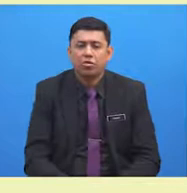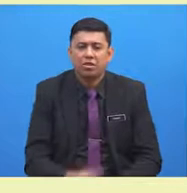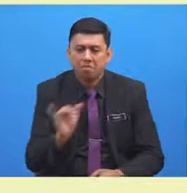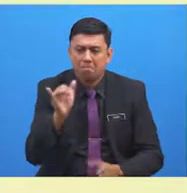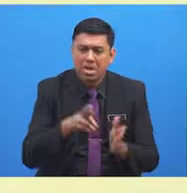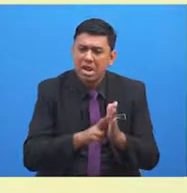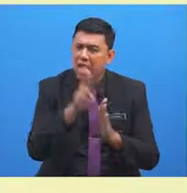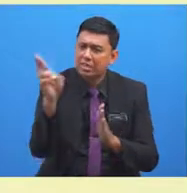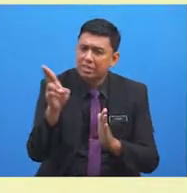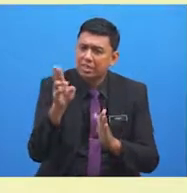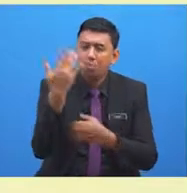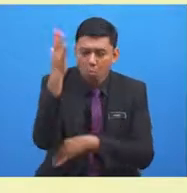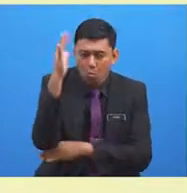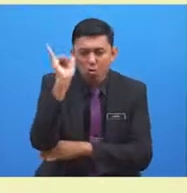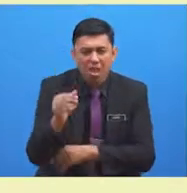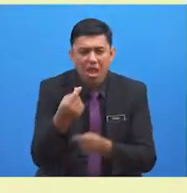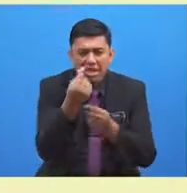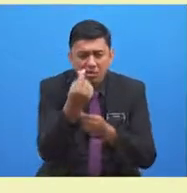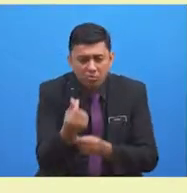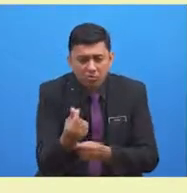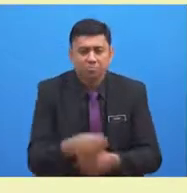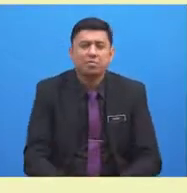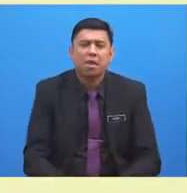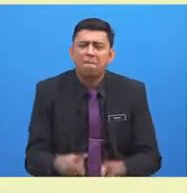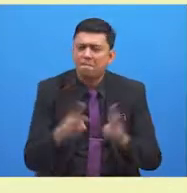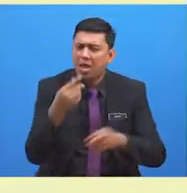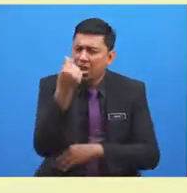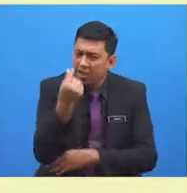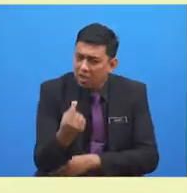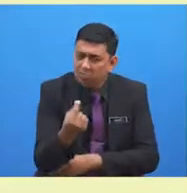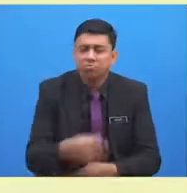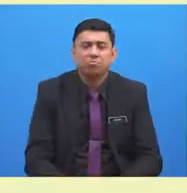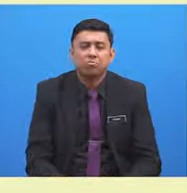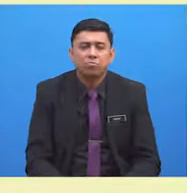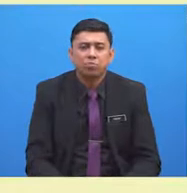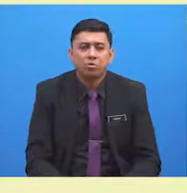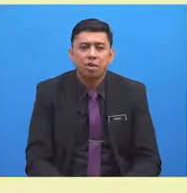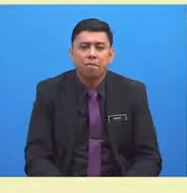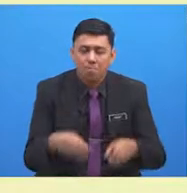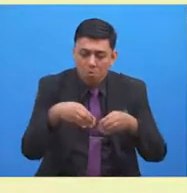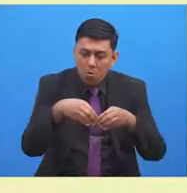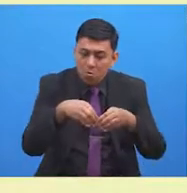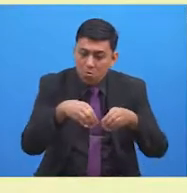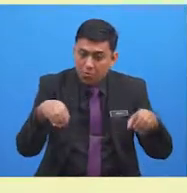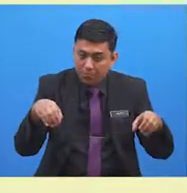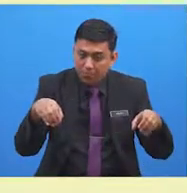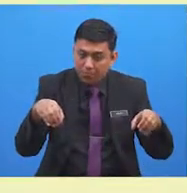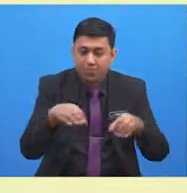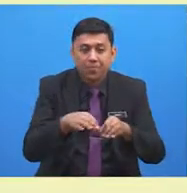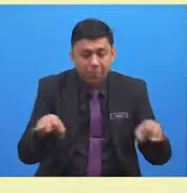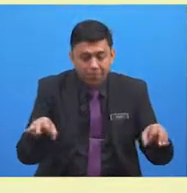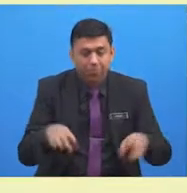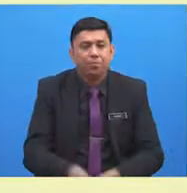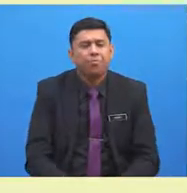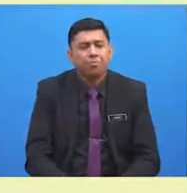pokok yang halus. Bahagian yang paling halus ini dikenali sebagai bronkiol. Di